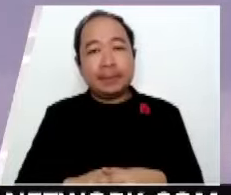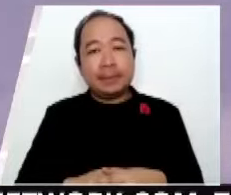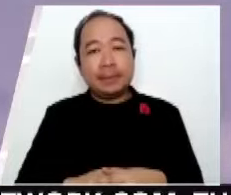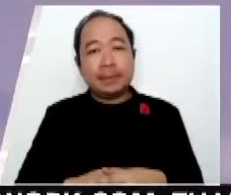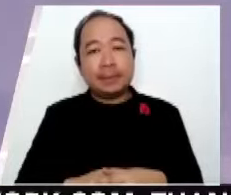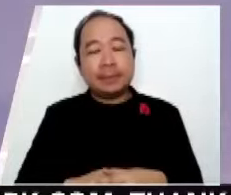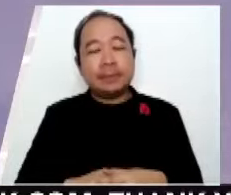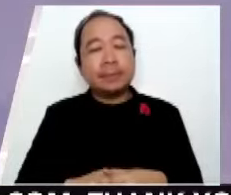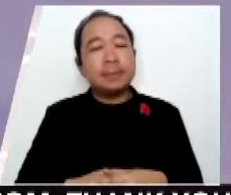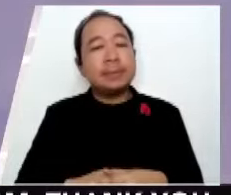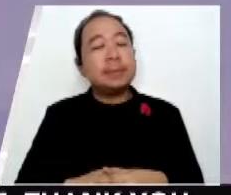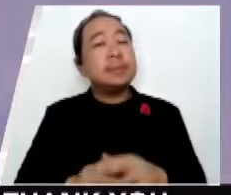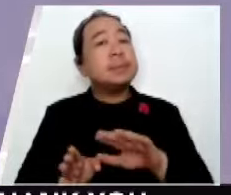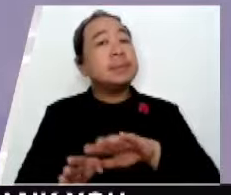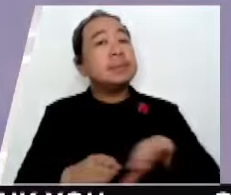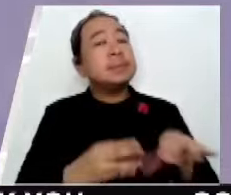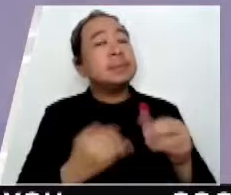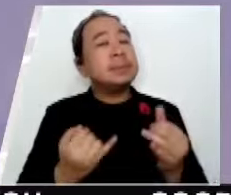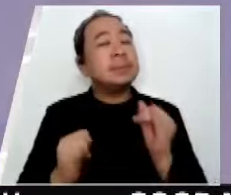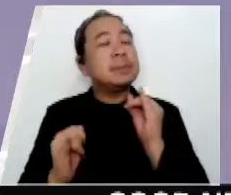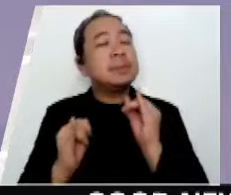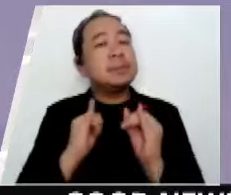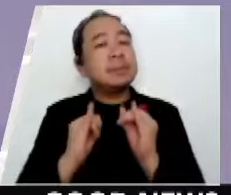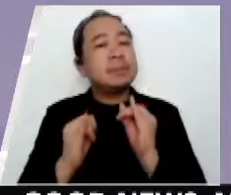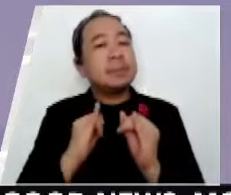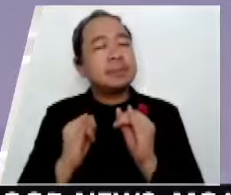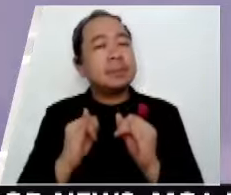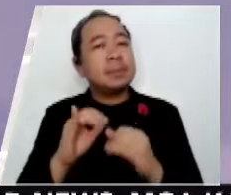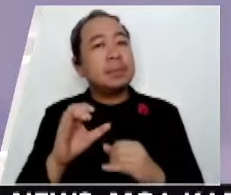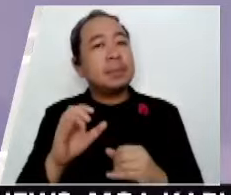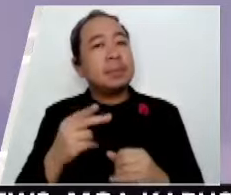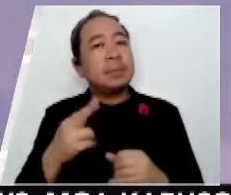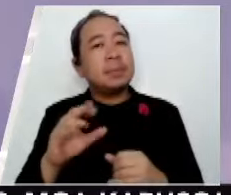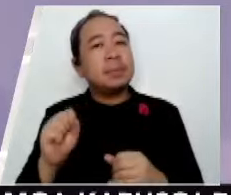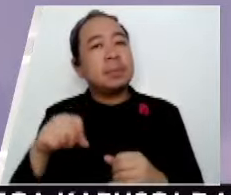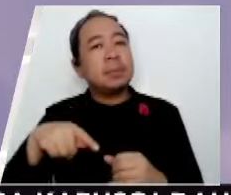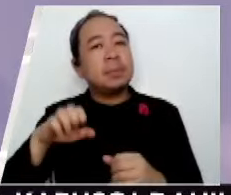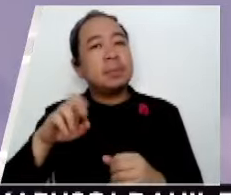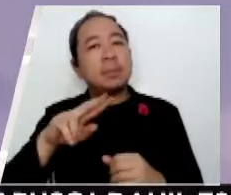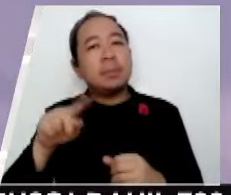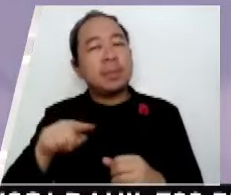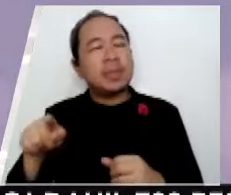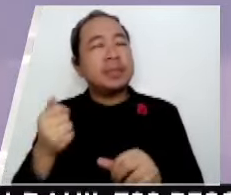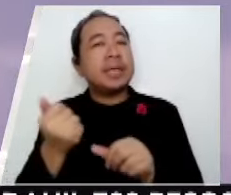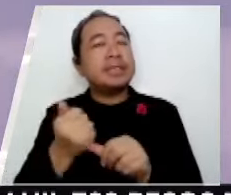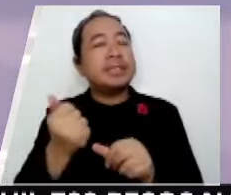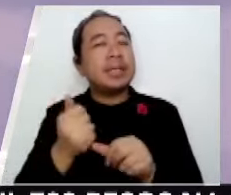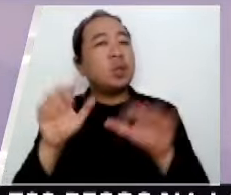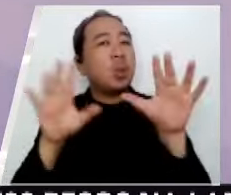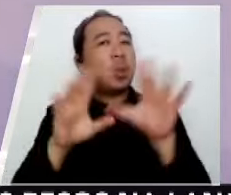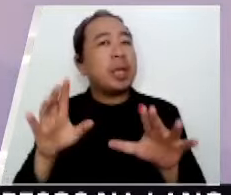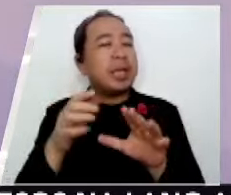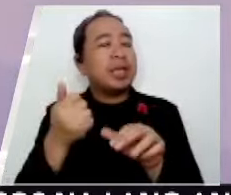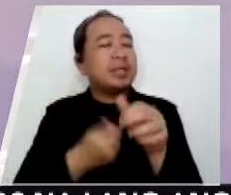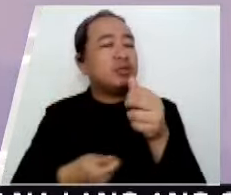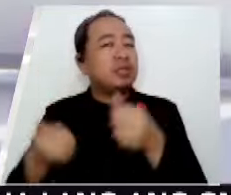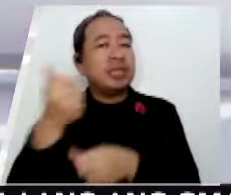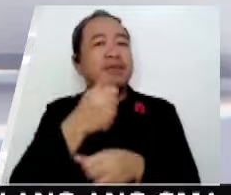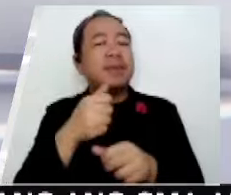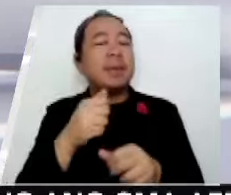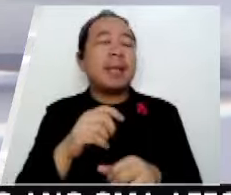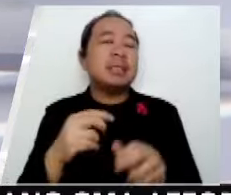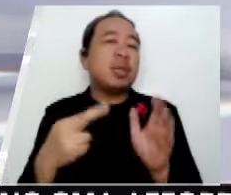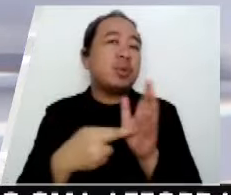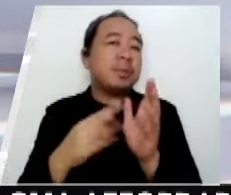Samantala, makakausap po natin sa puntong ito si Chris Perez, Assistant Weather Services Chief at Spokesperson for Weather ng Pag-asa. Maulang gabi